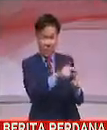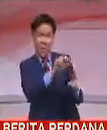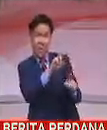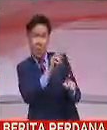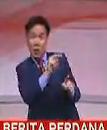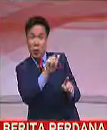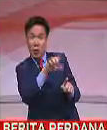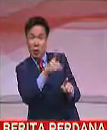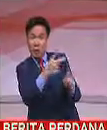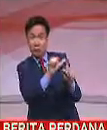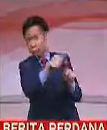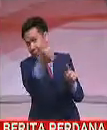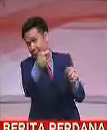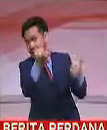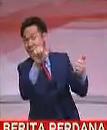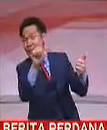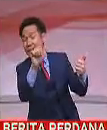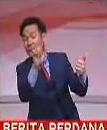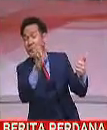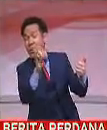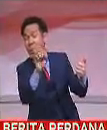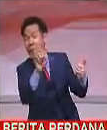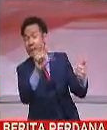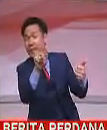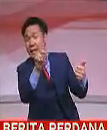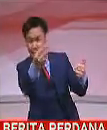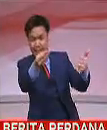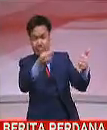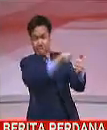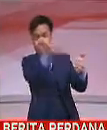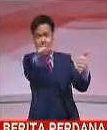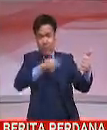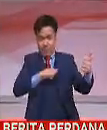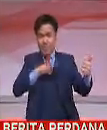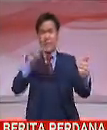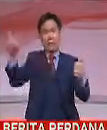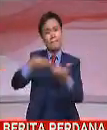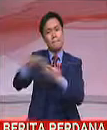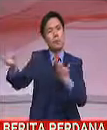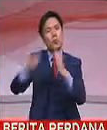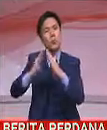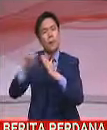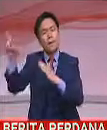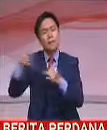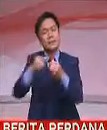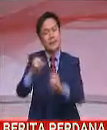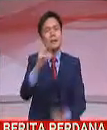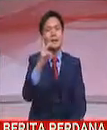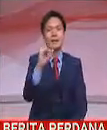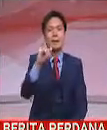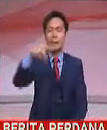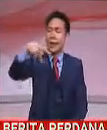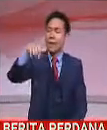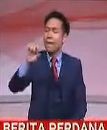juga melalui Ruslan, iaitu pembayaran deposit dan sewaan seunit rumah di Jalan Kia Peng, Kuala Lumpur. Kesemua kesalahan itu